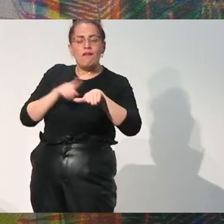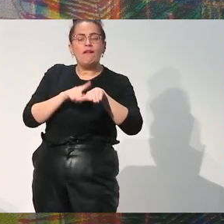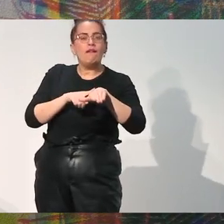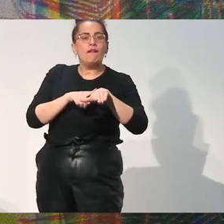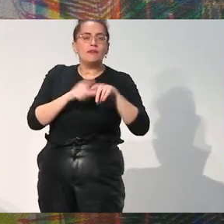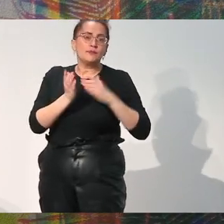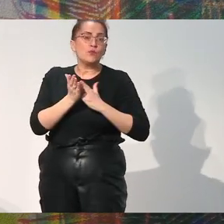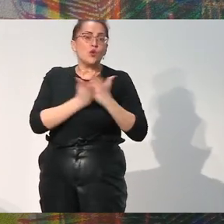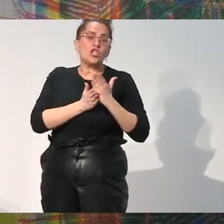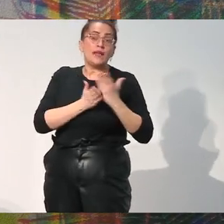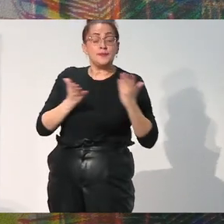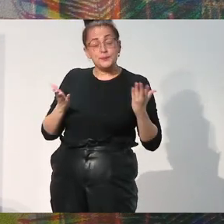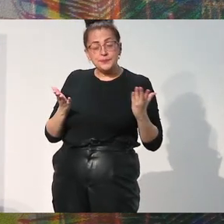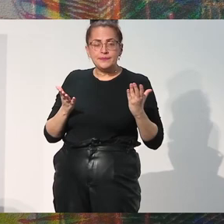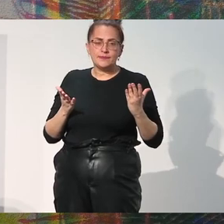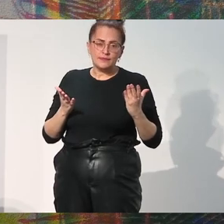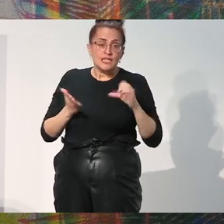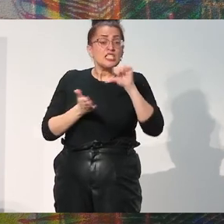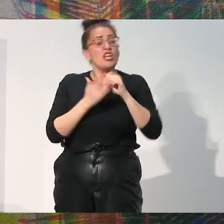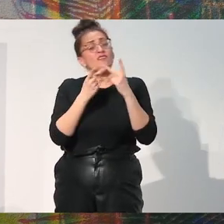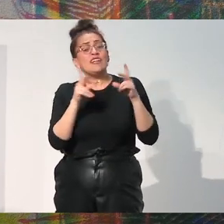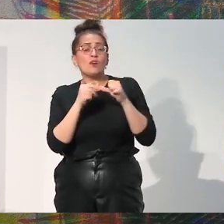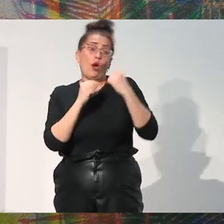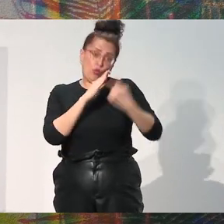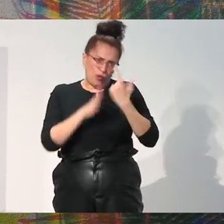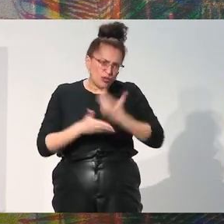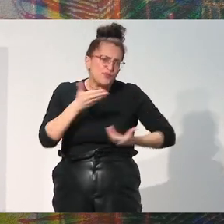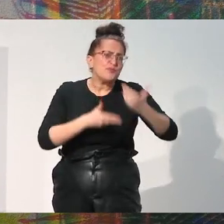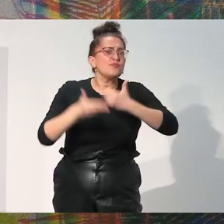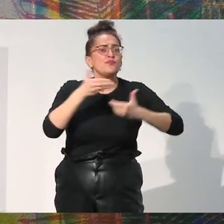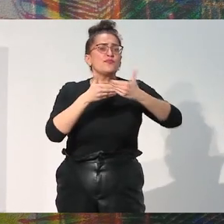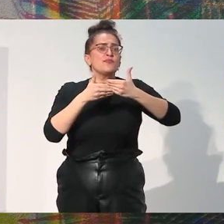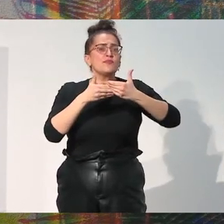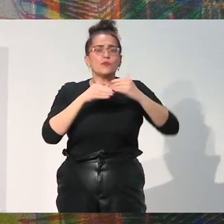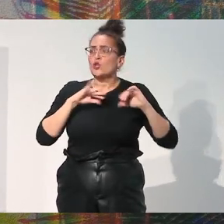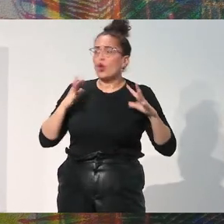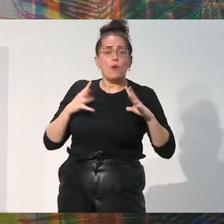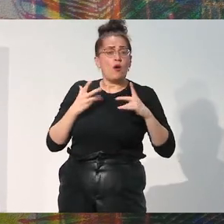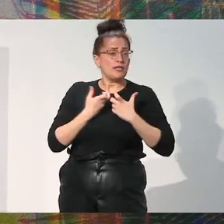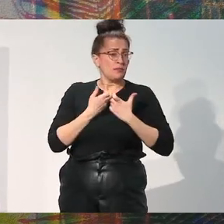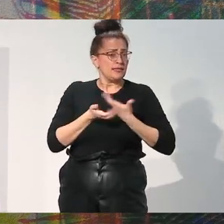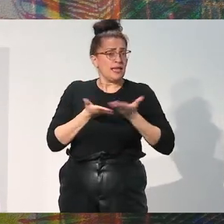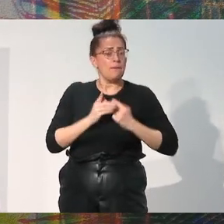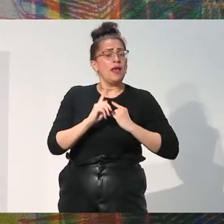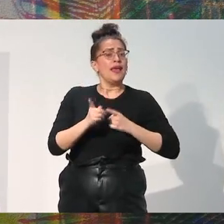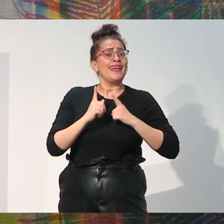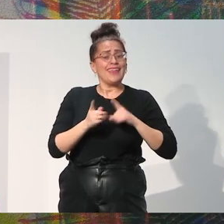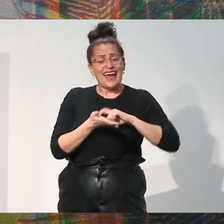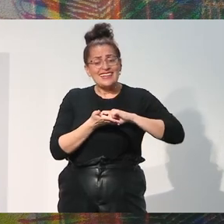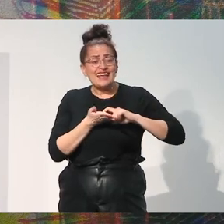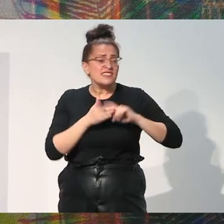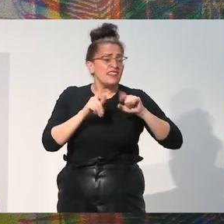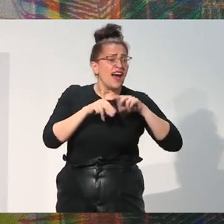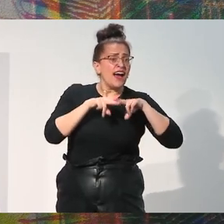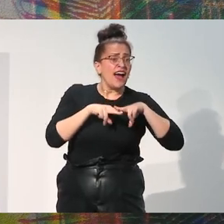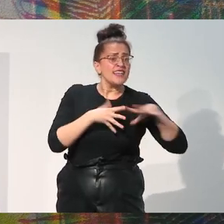pour le moins critiquable de la reconstruction du centre-ville, fondé sur la destruction des traces de la guerre. Donc à la fois